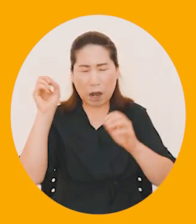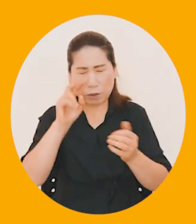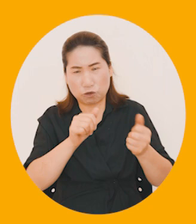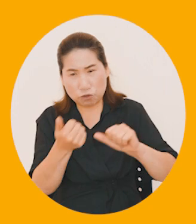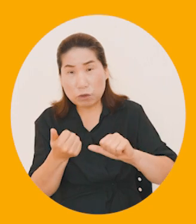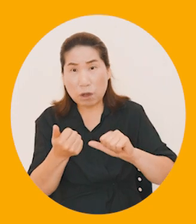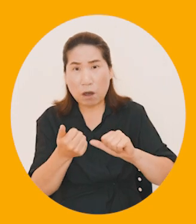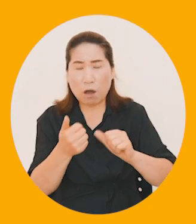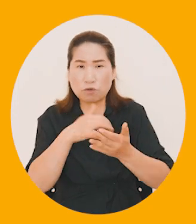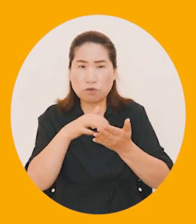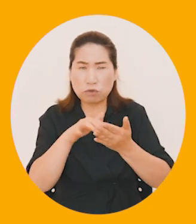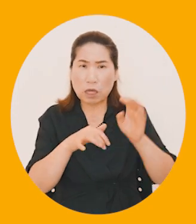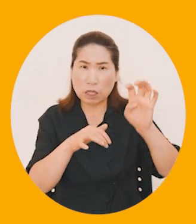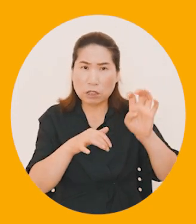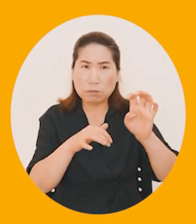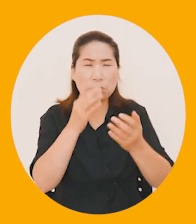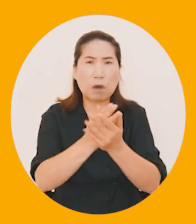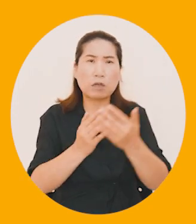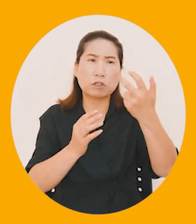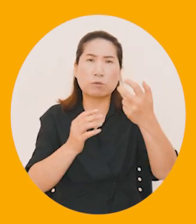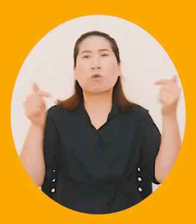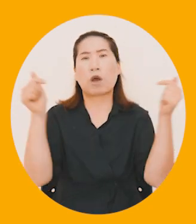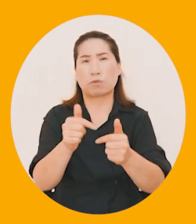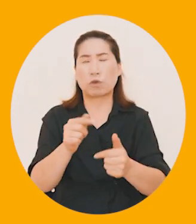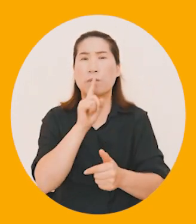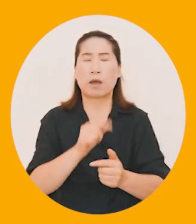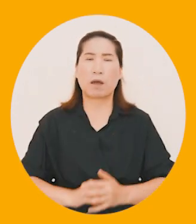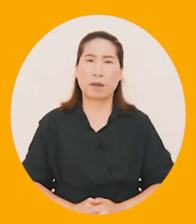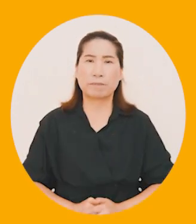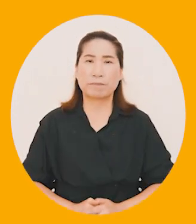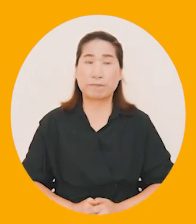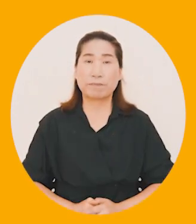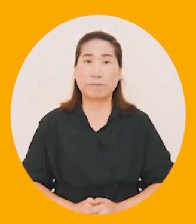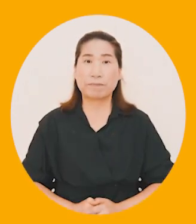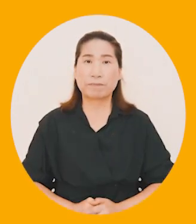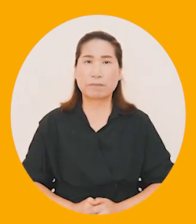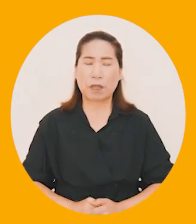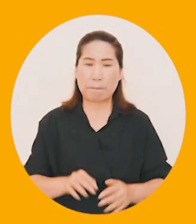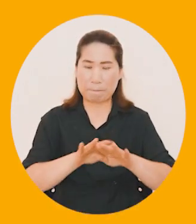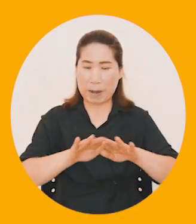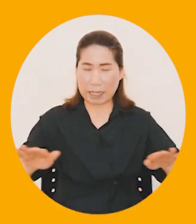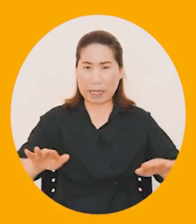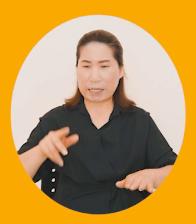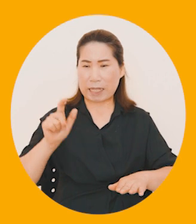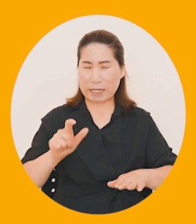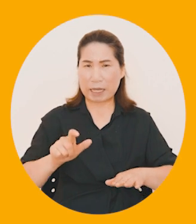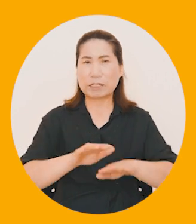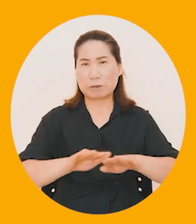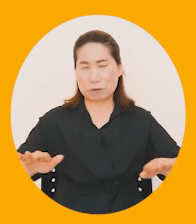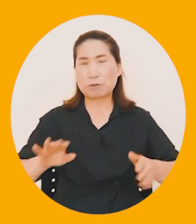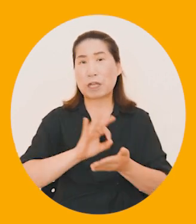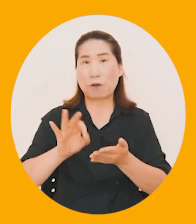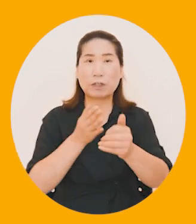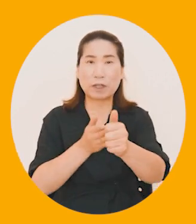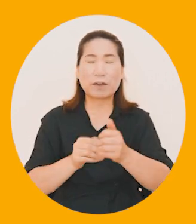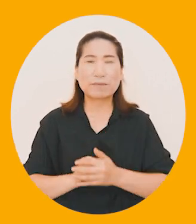돌연사 증후군이 40%에서 70% 감소하였습니다. 바닥이 단단한 침구를 이용해야